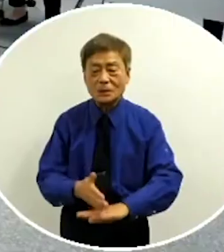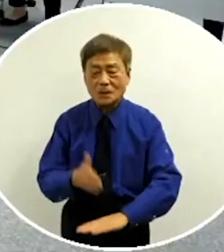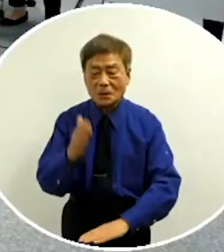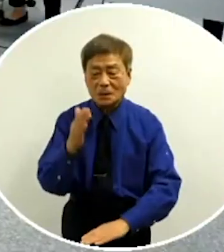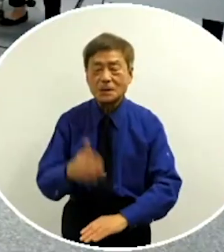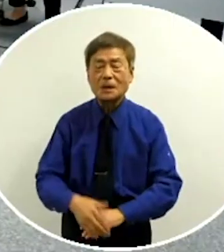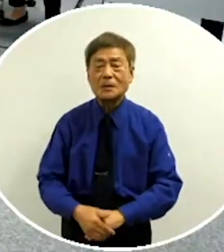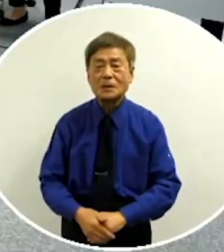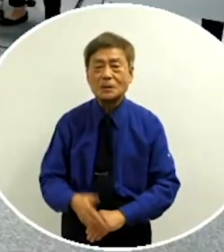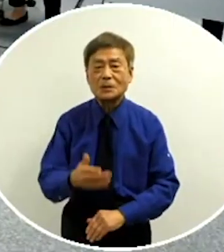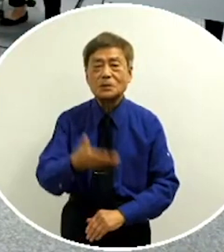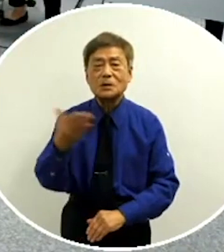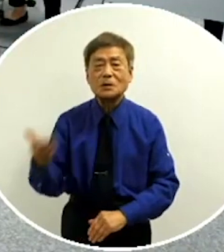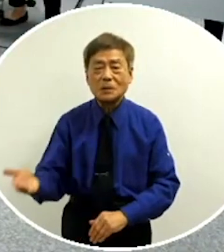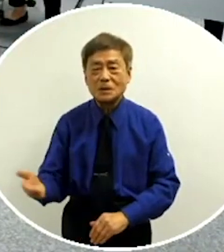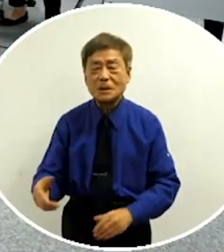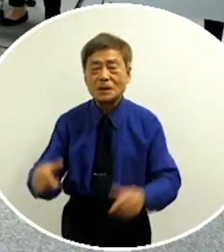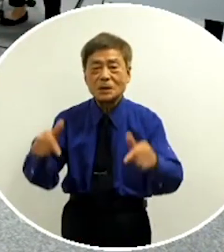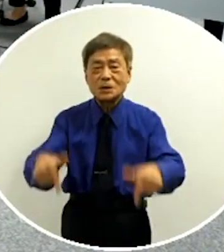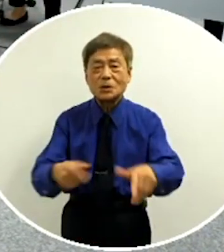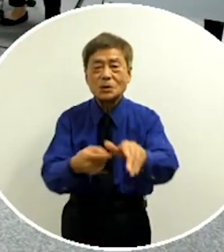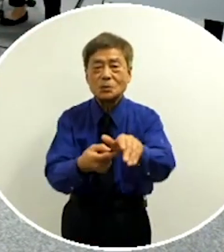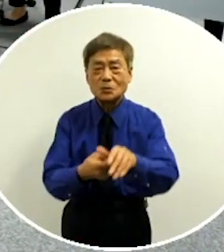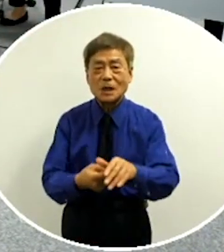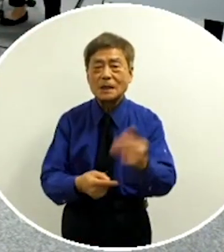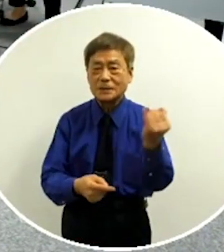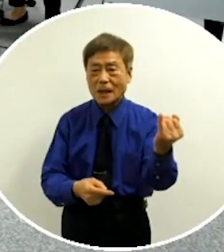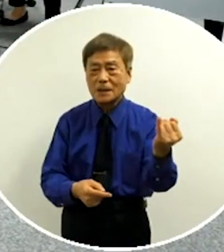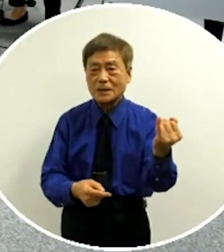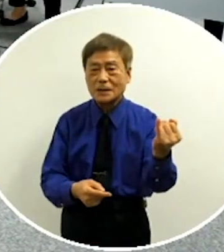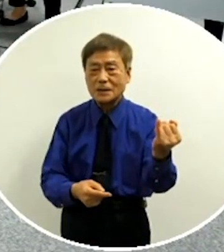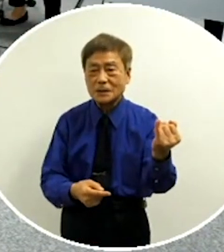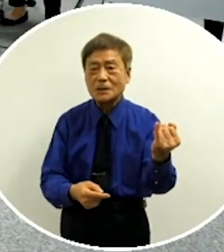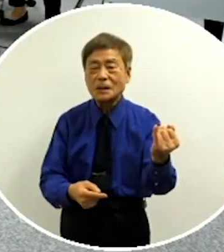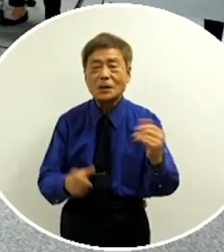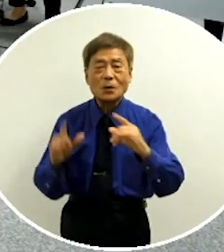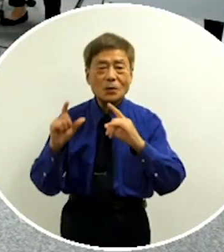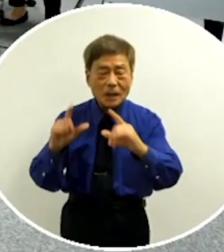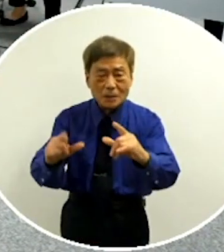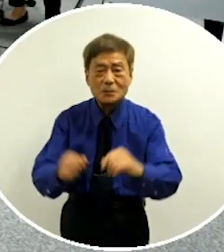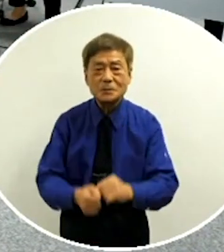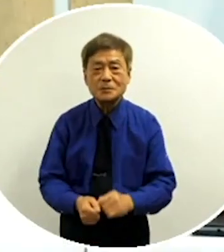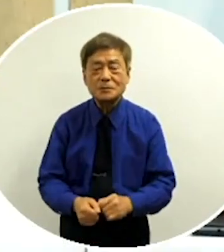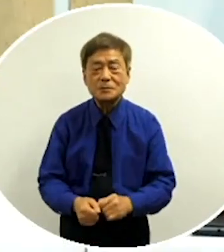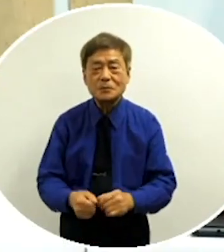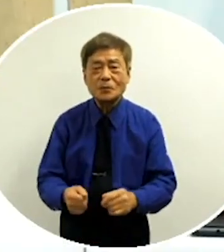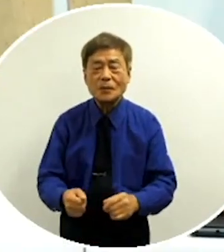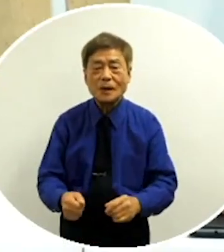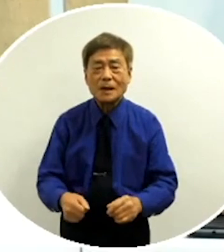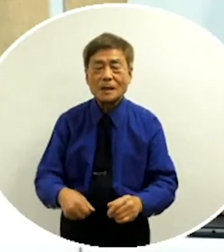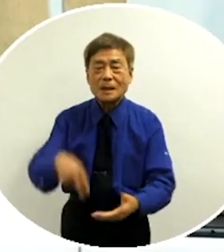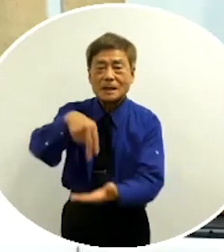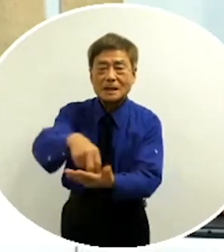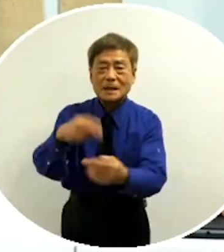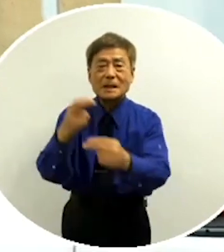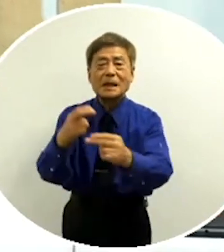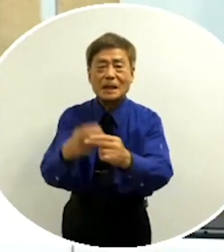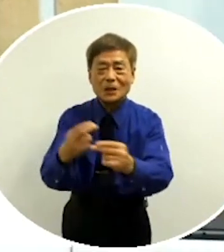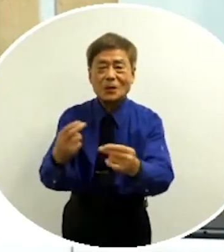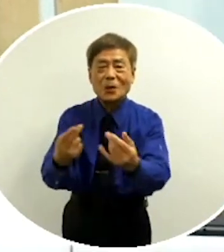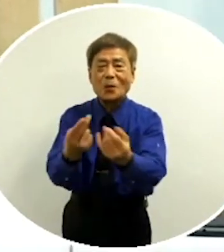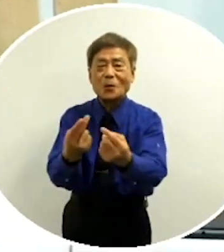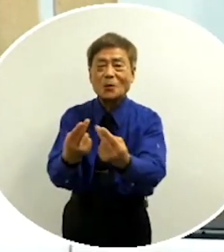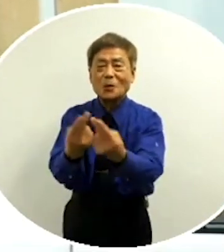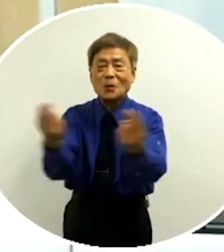続きまして西村晃方がお話します党員サポーターズーマー協力当院それから